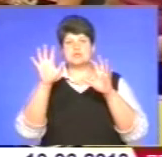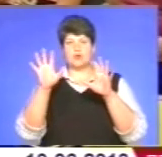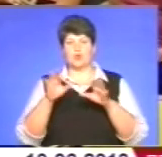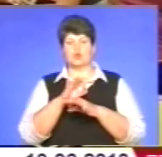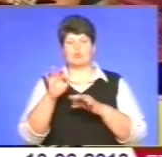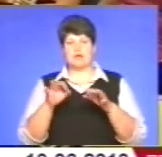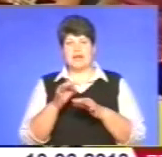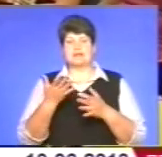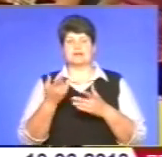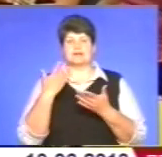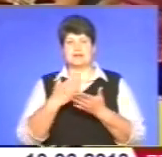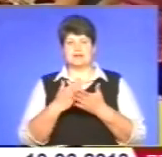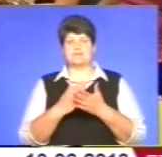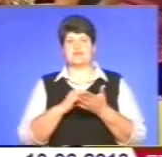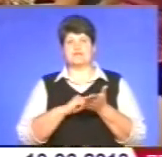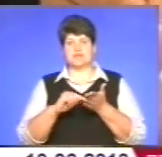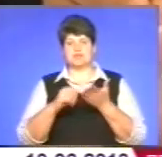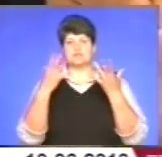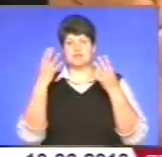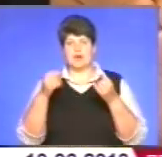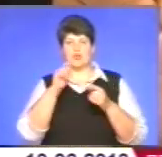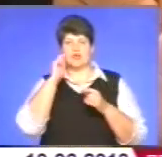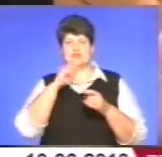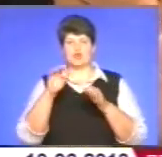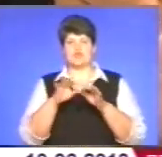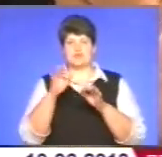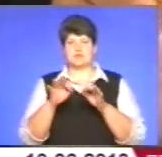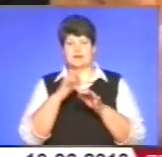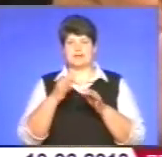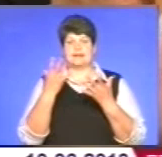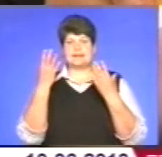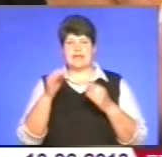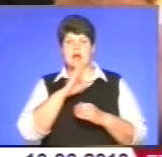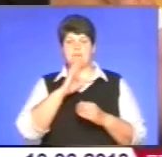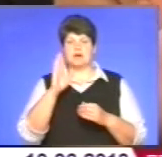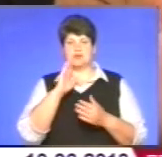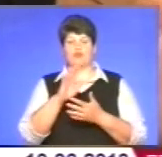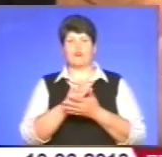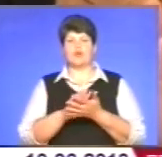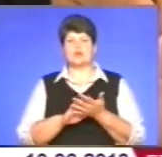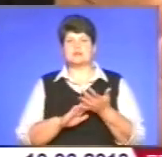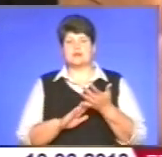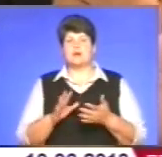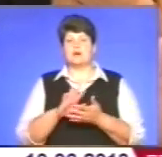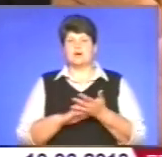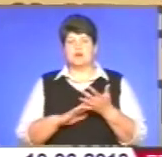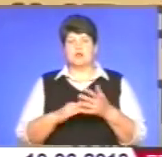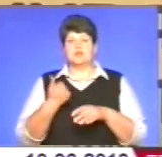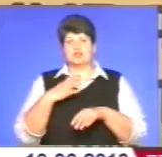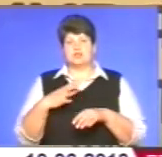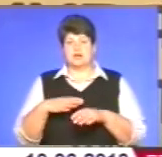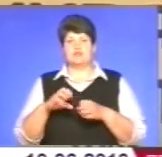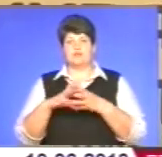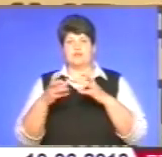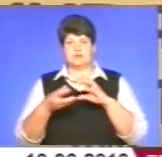стосується відзначення Дня української вишиванки і Дня матері, в процесі. Наразі чекають висновків Головного експертного управління